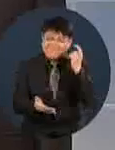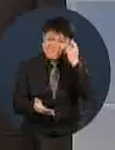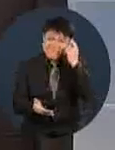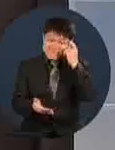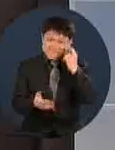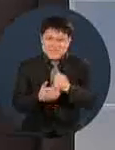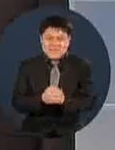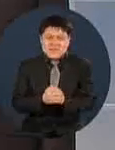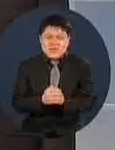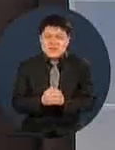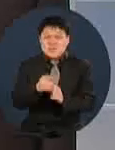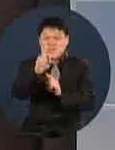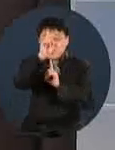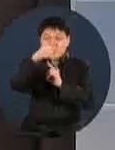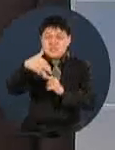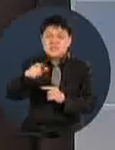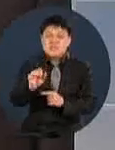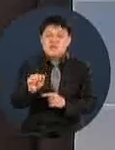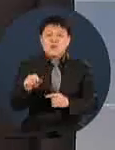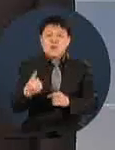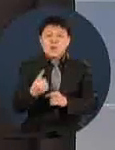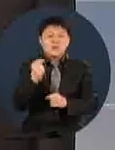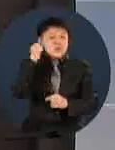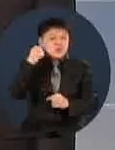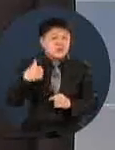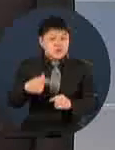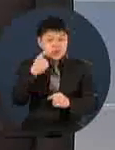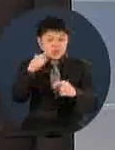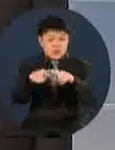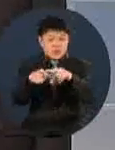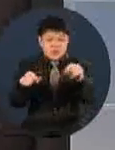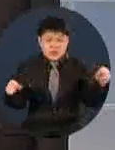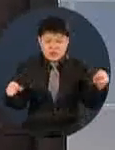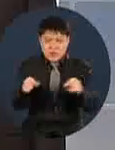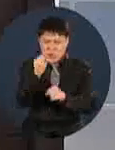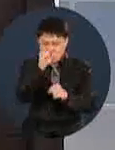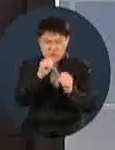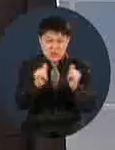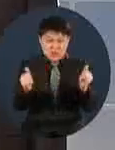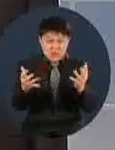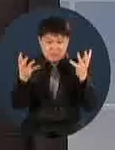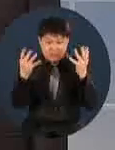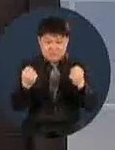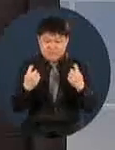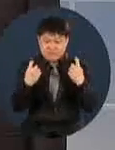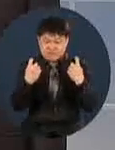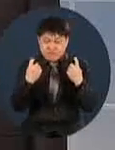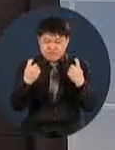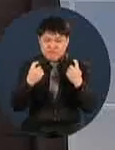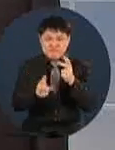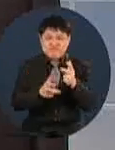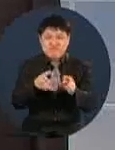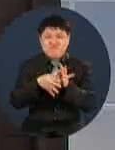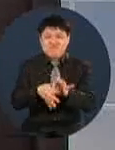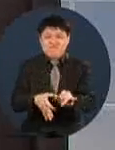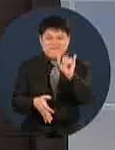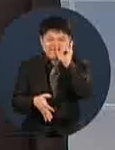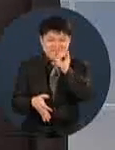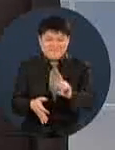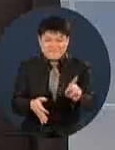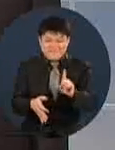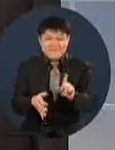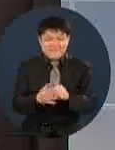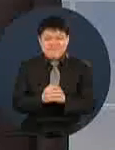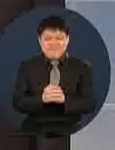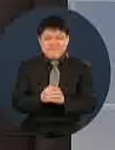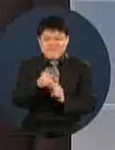그렇습니다. 특히나 이창호 구단은 중국과 일본에도 바둑 팬들이 많아서요. 네, 맞습니다. 관광산업과도 또 연결이 된다고 하니까요. 네.